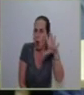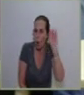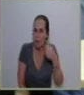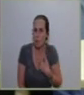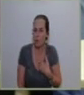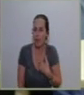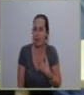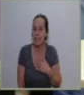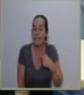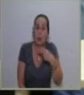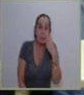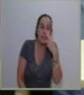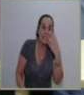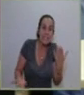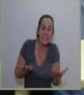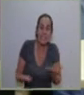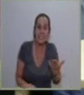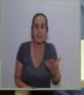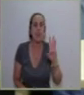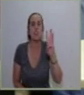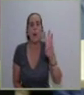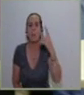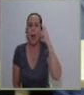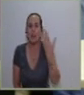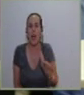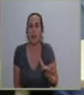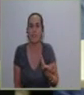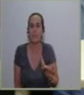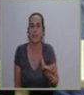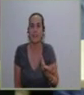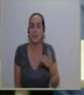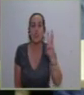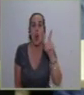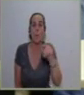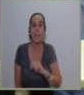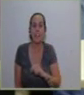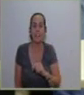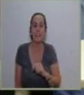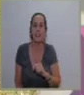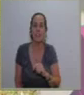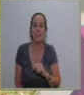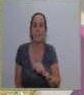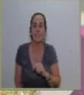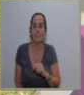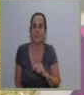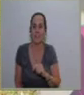שלי. אנחנו מנסים, אנחנו... שלומית, מה את חשבת על הקטע? שלומית?